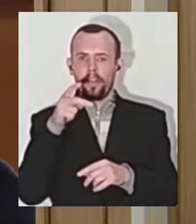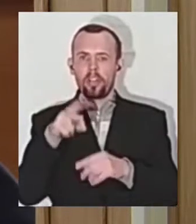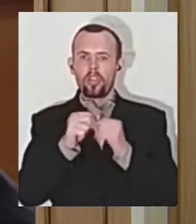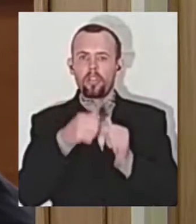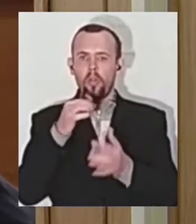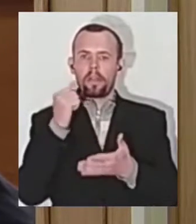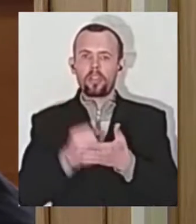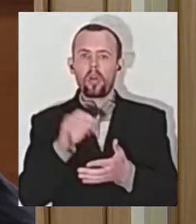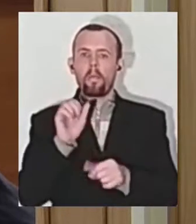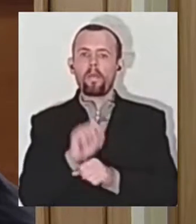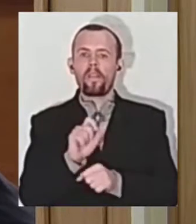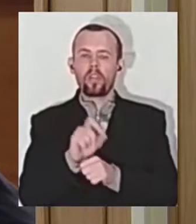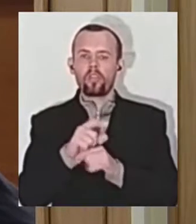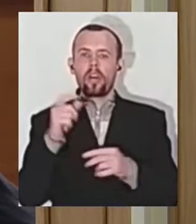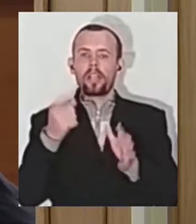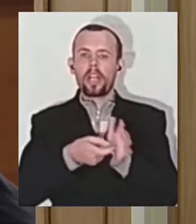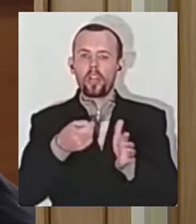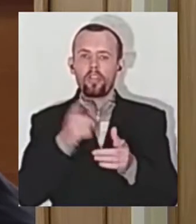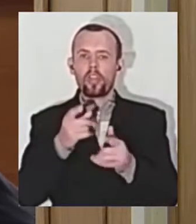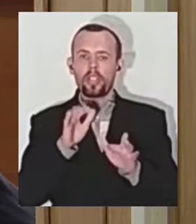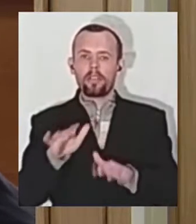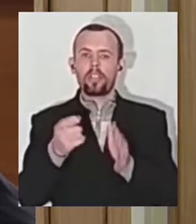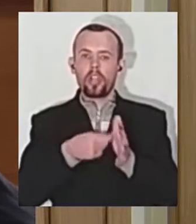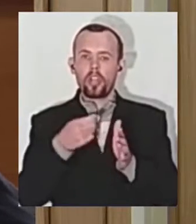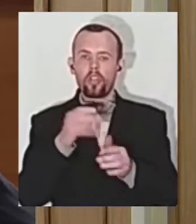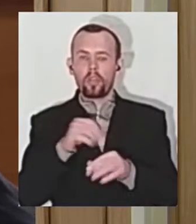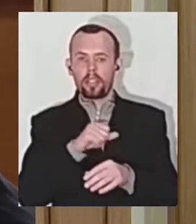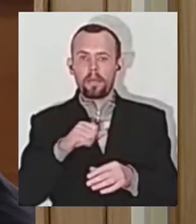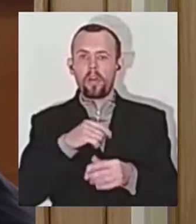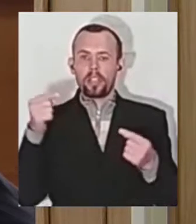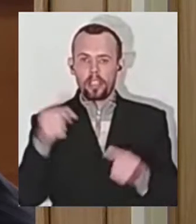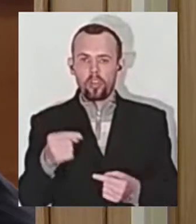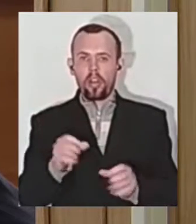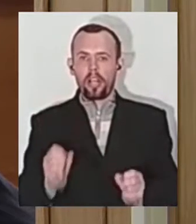повноважень слідчих, які здійснювали слідчі процесуальні дії у зазначеному кримінальному провадженні.